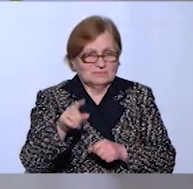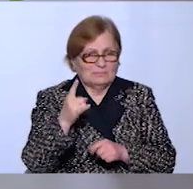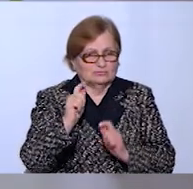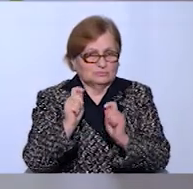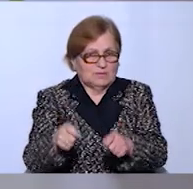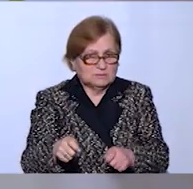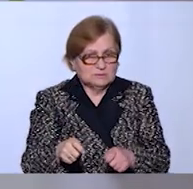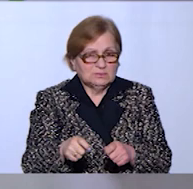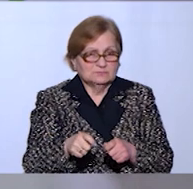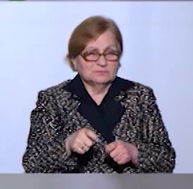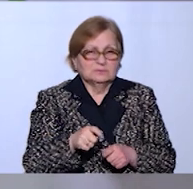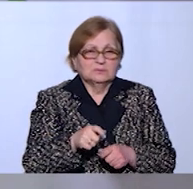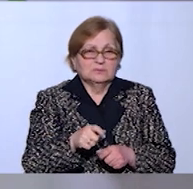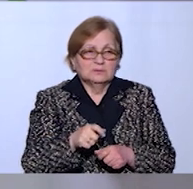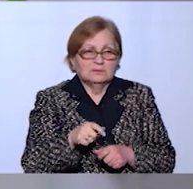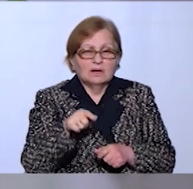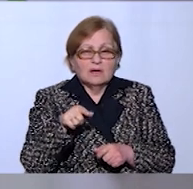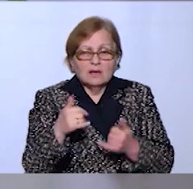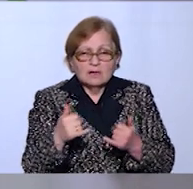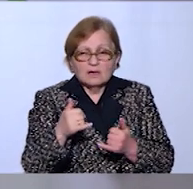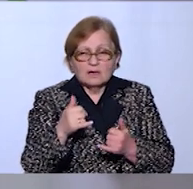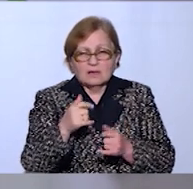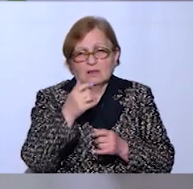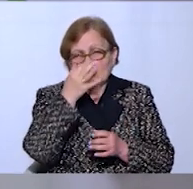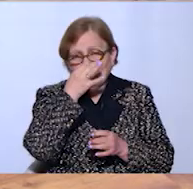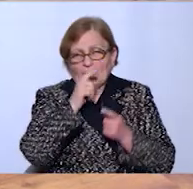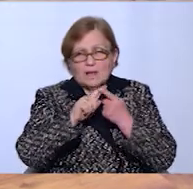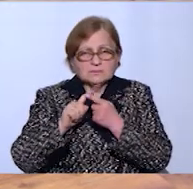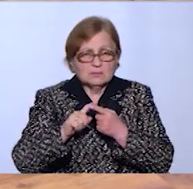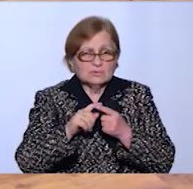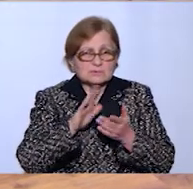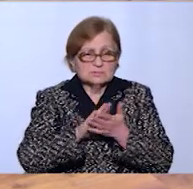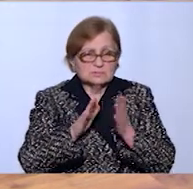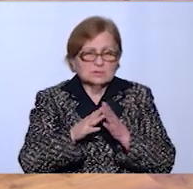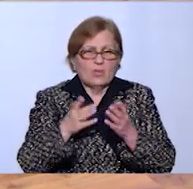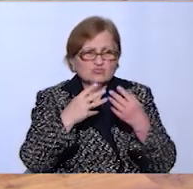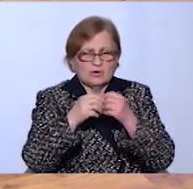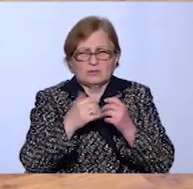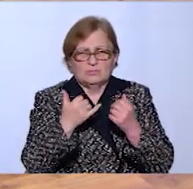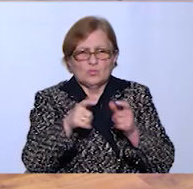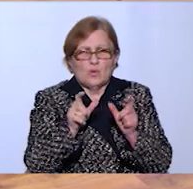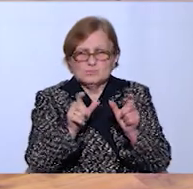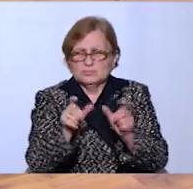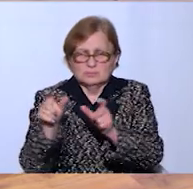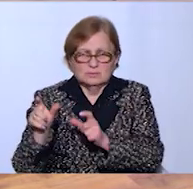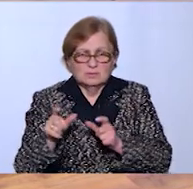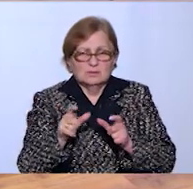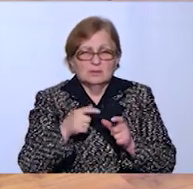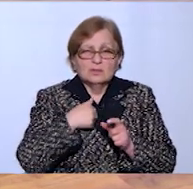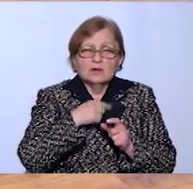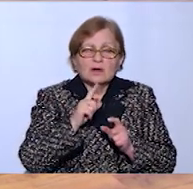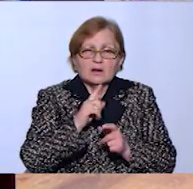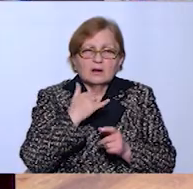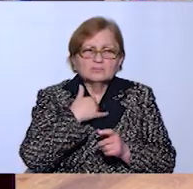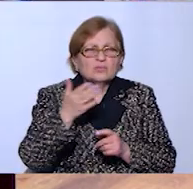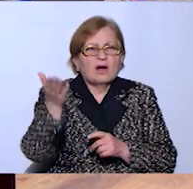დღეს მოუწევს, რომ უფრო მეტი იფიქროს ამ მიმართულებით, რადგან მათ უწევთ უფრო მეტი დროის გატარება ერთ სივრცეში, ერთ